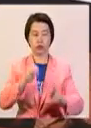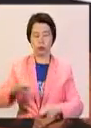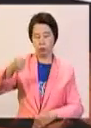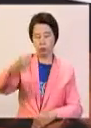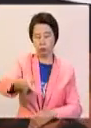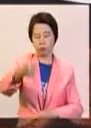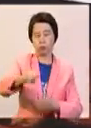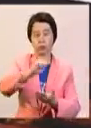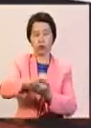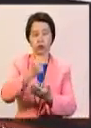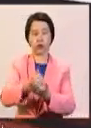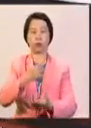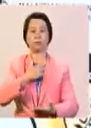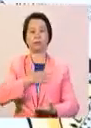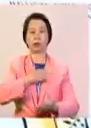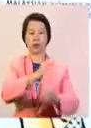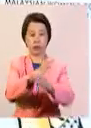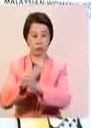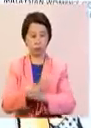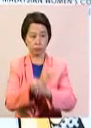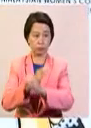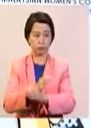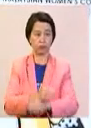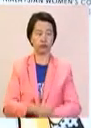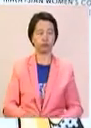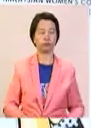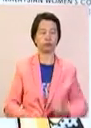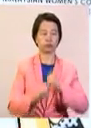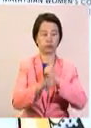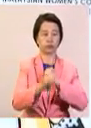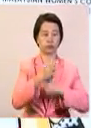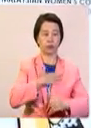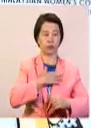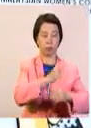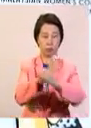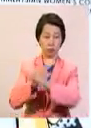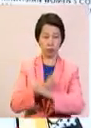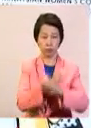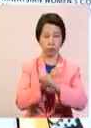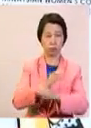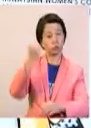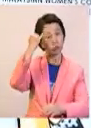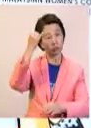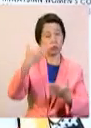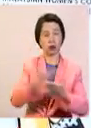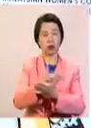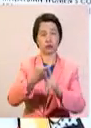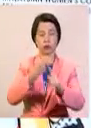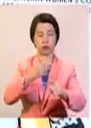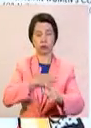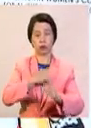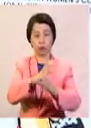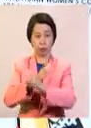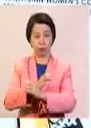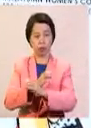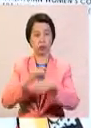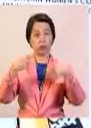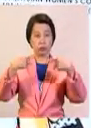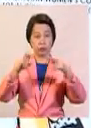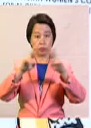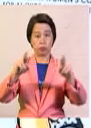menyumbang di akaun MyCare. Kempen Medical for Gaza, satu lagi inisiatif terbaru daripada MyCare dan juga Pasaraya